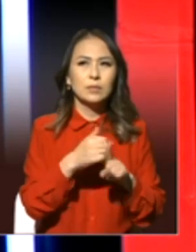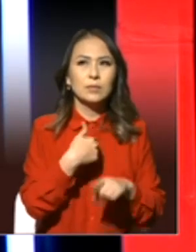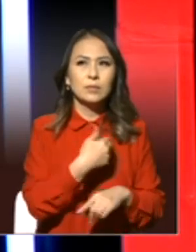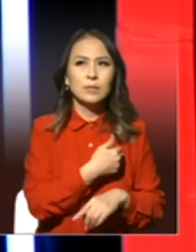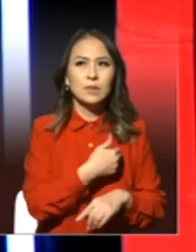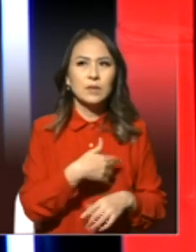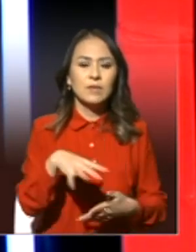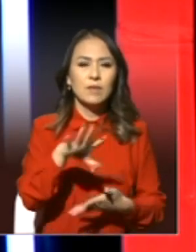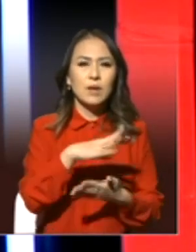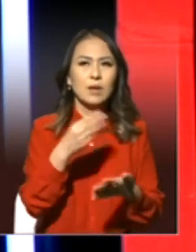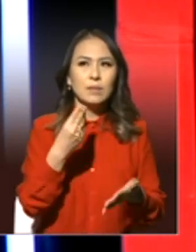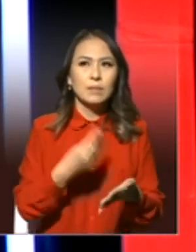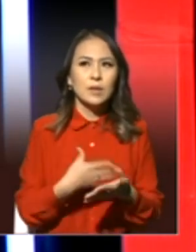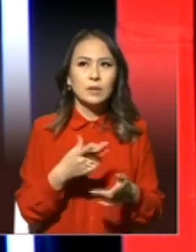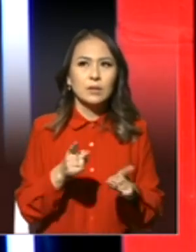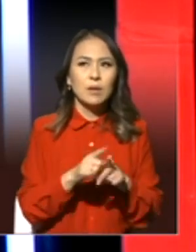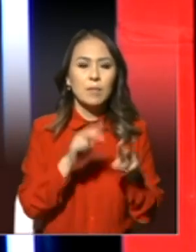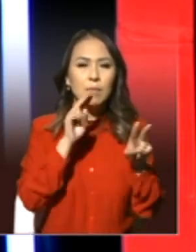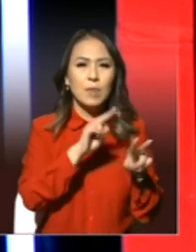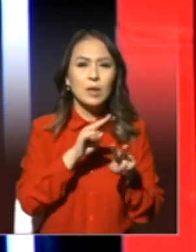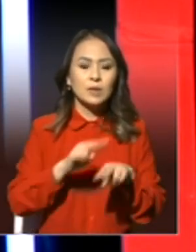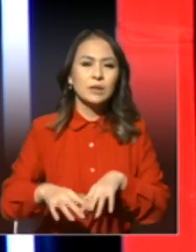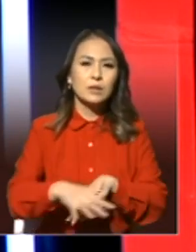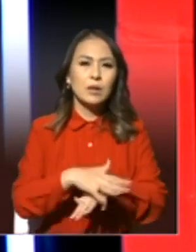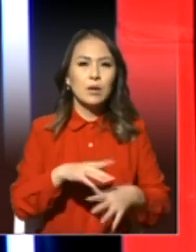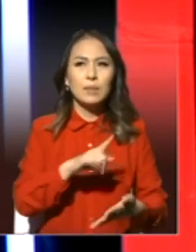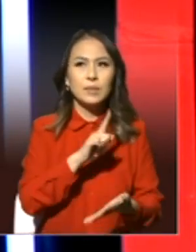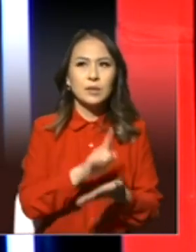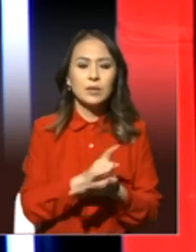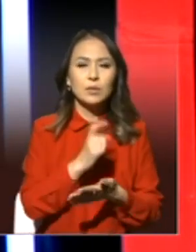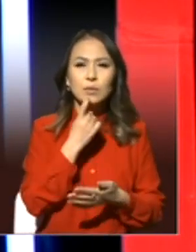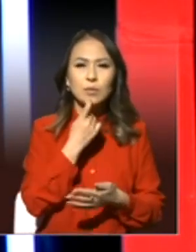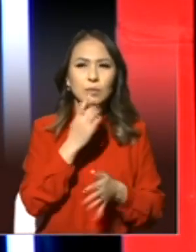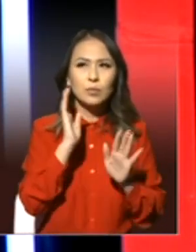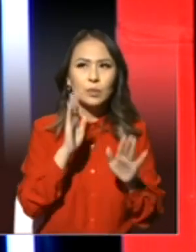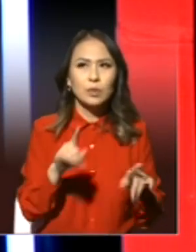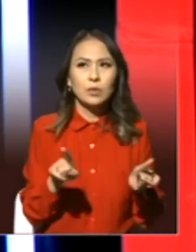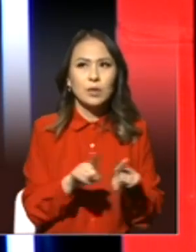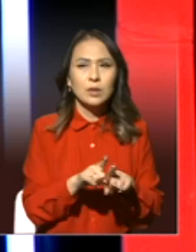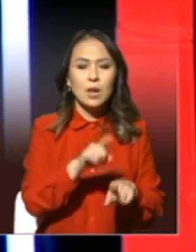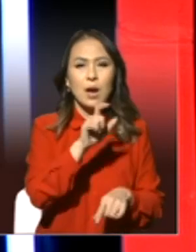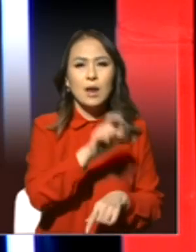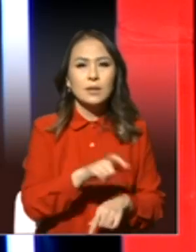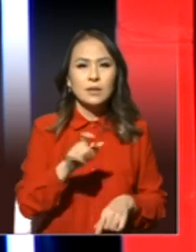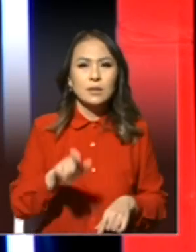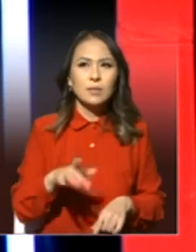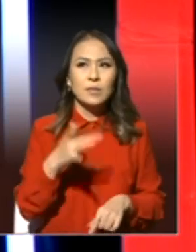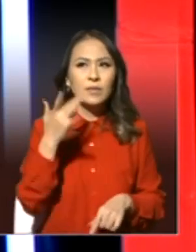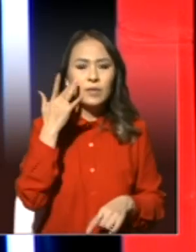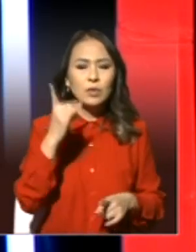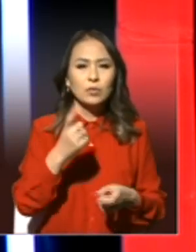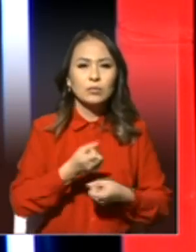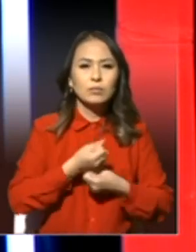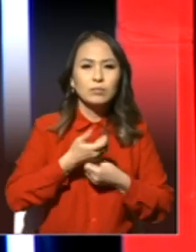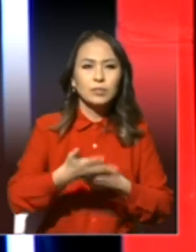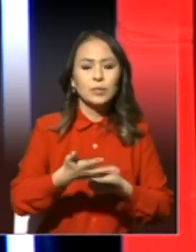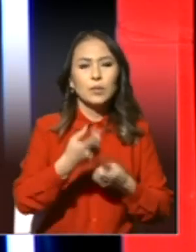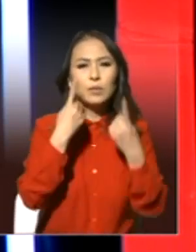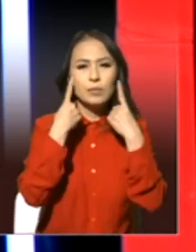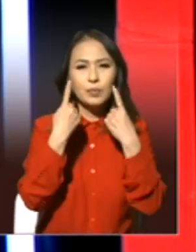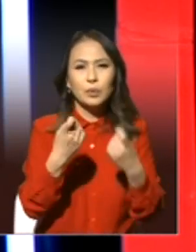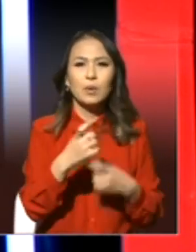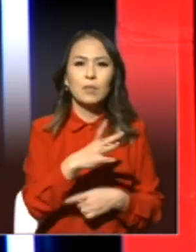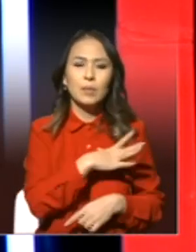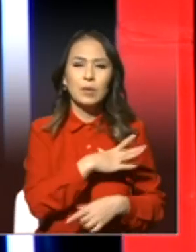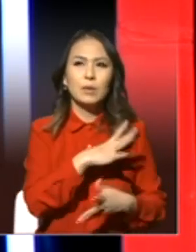келеді. Бәрі қымбаттай жатар, бірақ бақылауға, нарық болғаннан кейін бақылаудың өзі қиын. Дегенмен де біз азаматтарымызға дастарханы толы болу үшін айналып